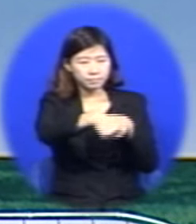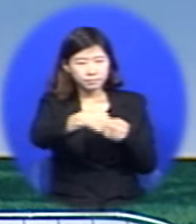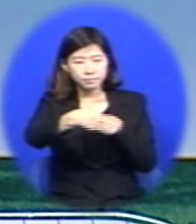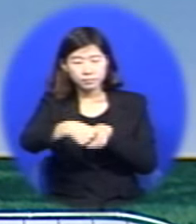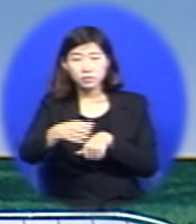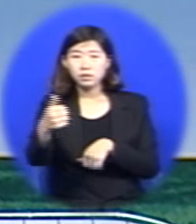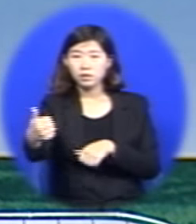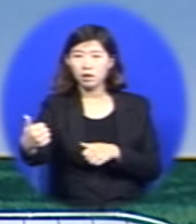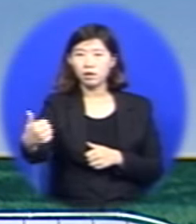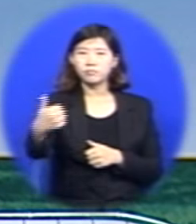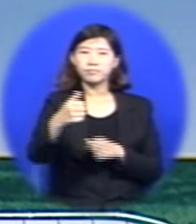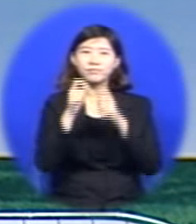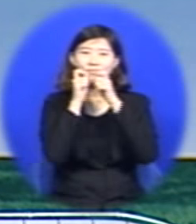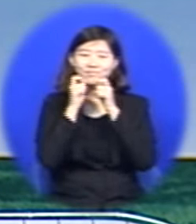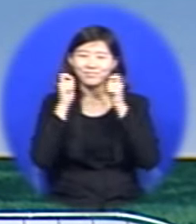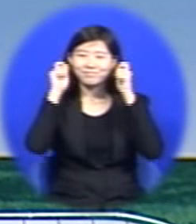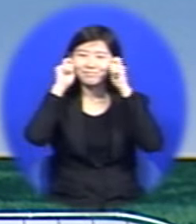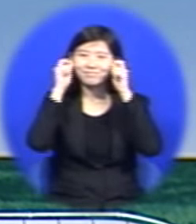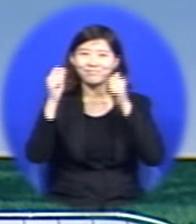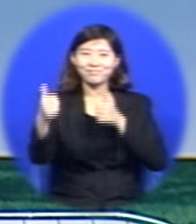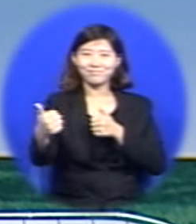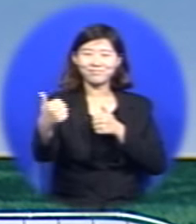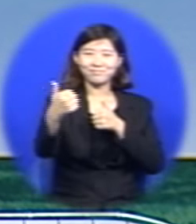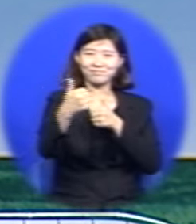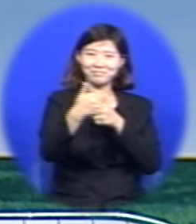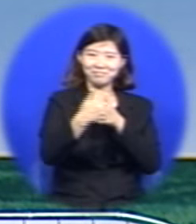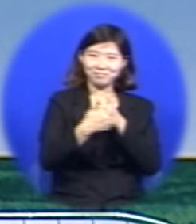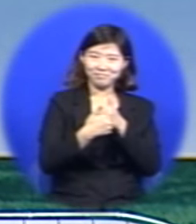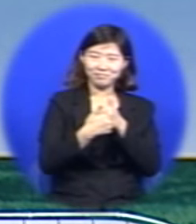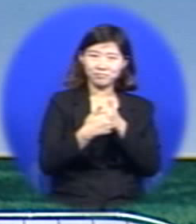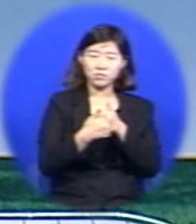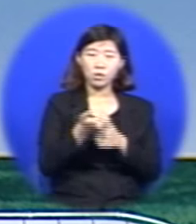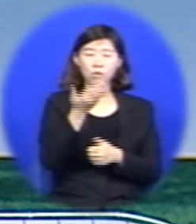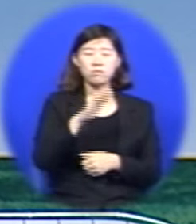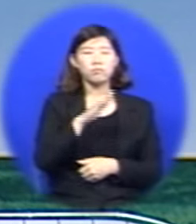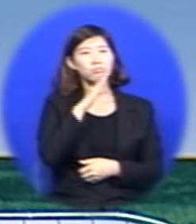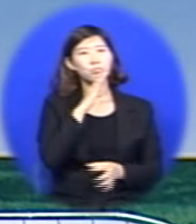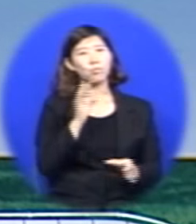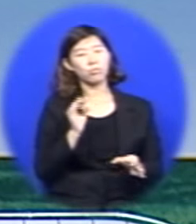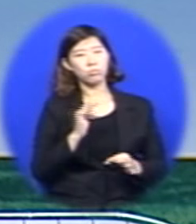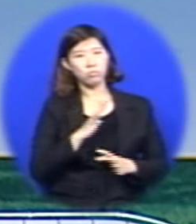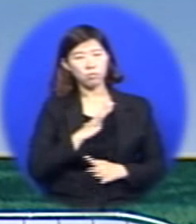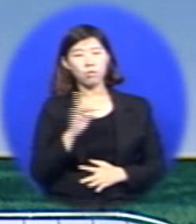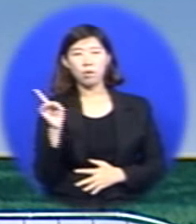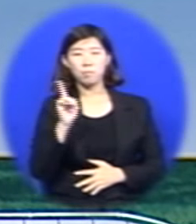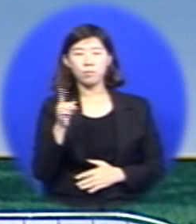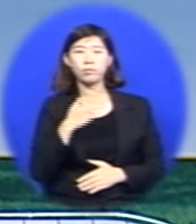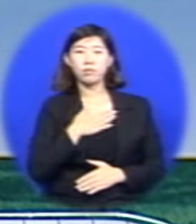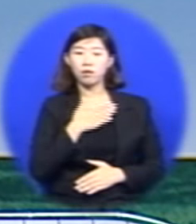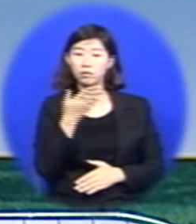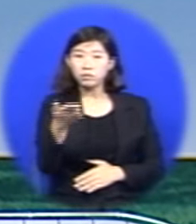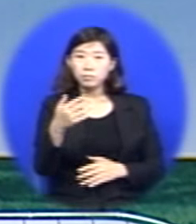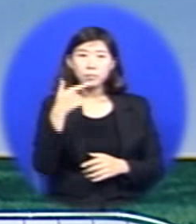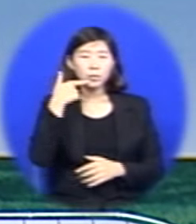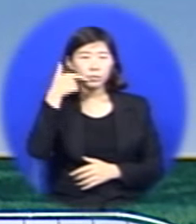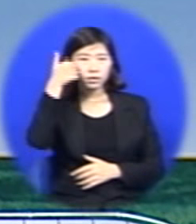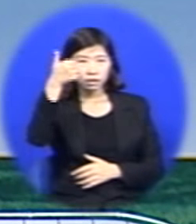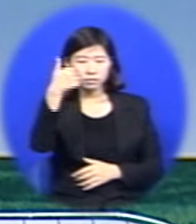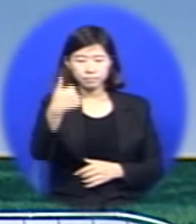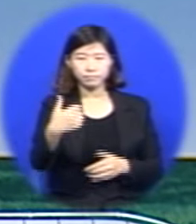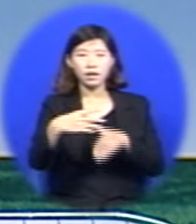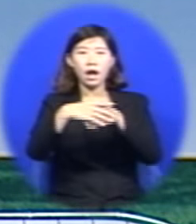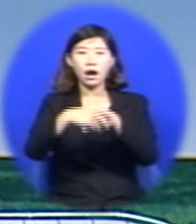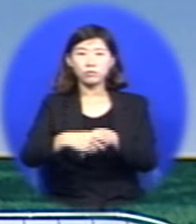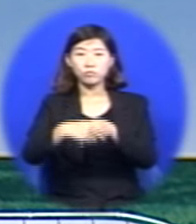다가오시더라. 근데 참 놀라운 일이 일어났어요. 그분과 악수를 하는데